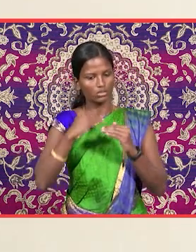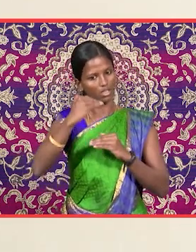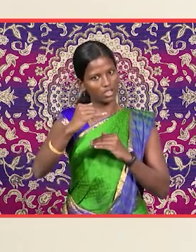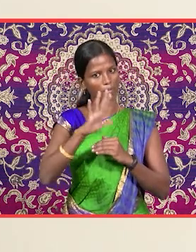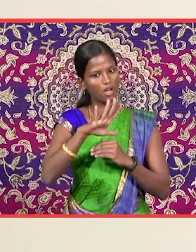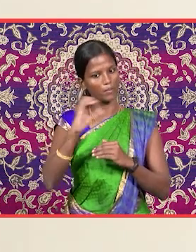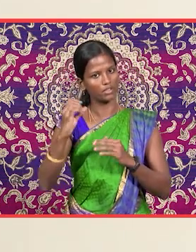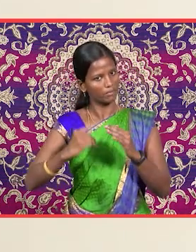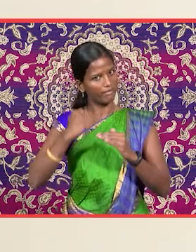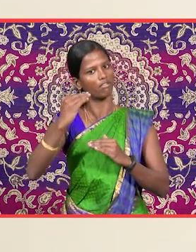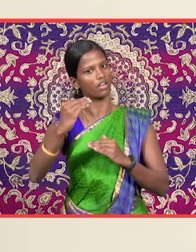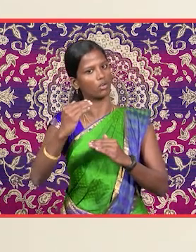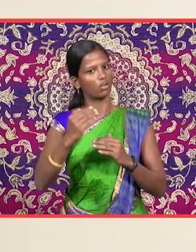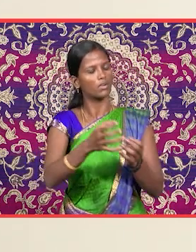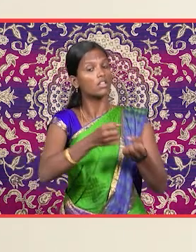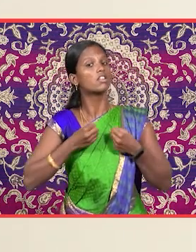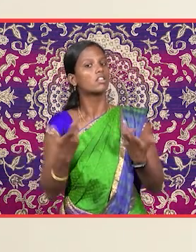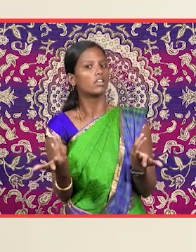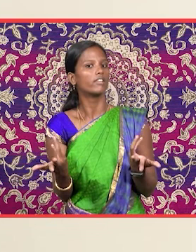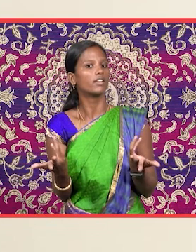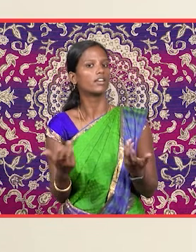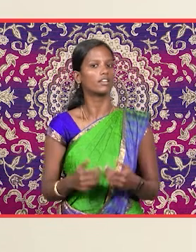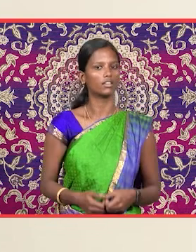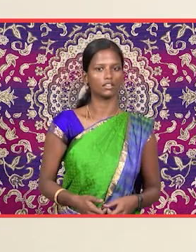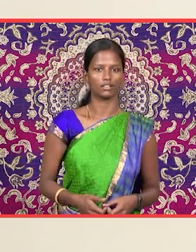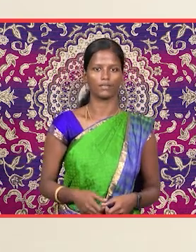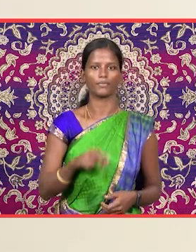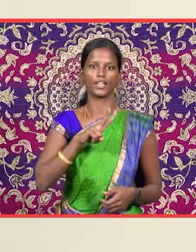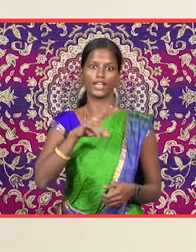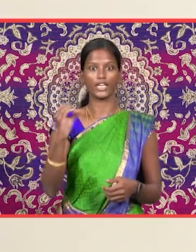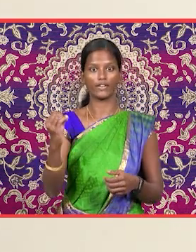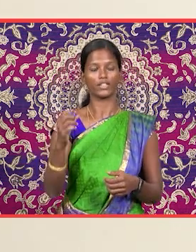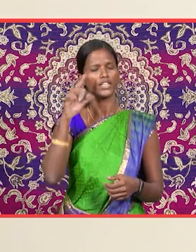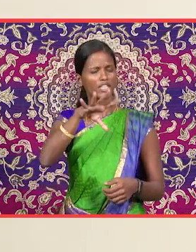தேவைப்படும் சதவீதம் எத்தனை சதவீதம் பார்த்தீங்கன்னா 20%.